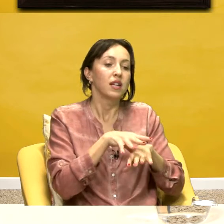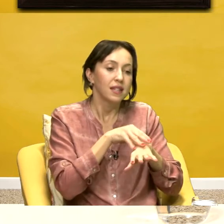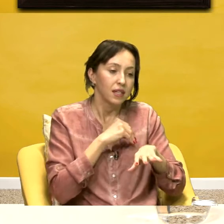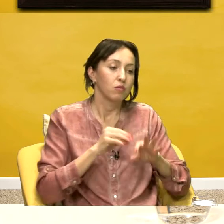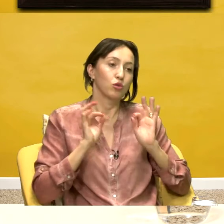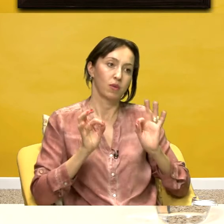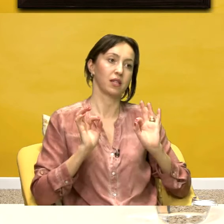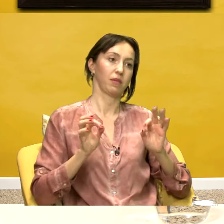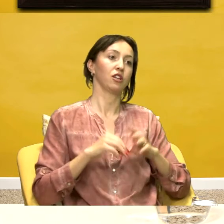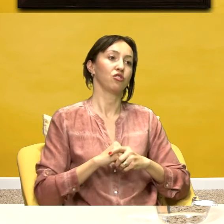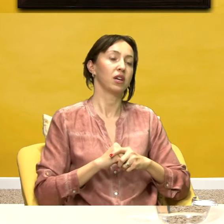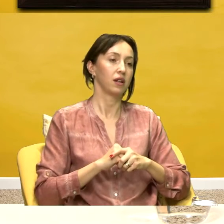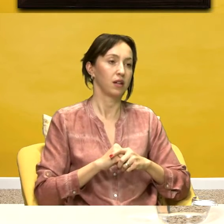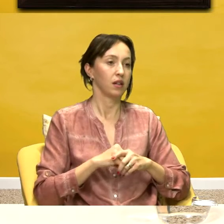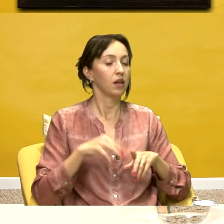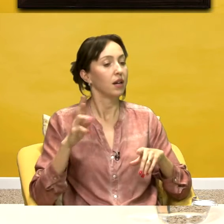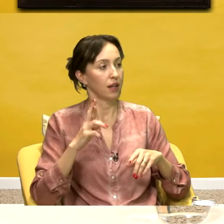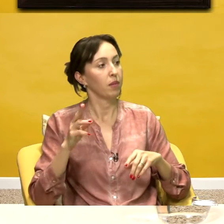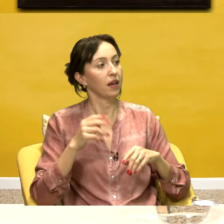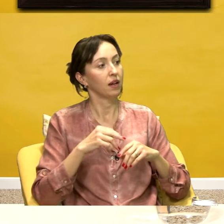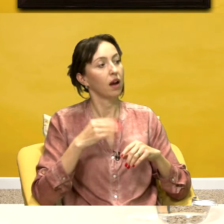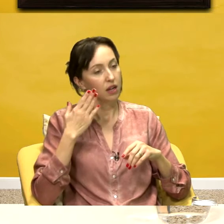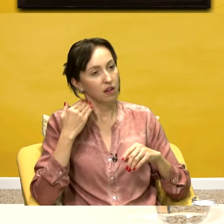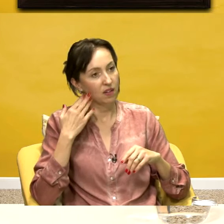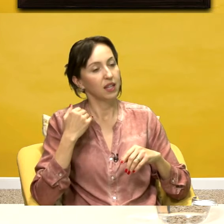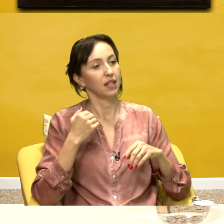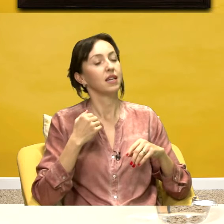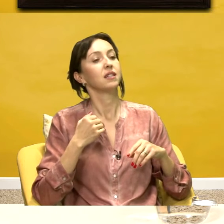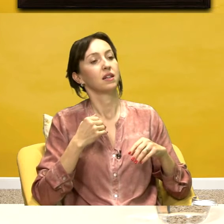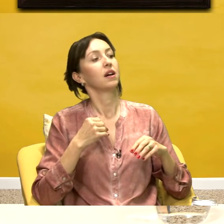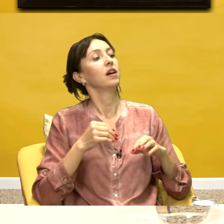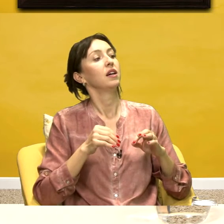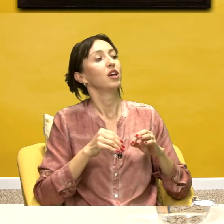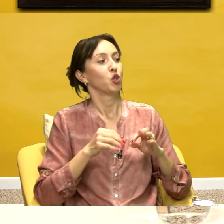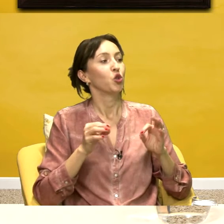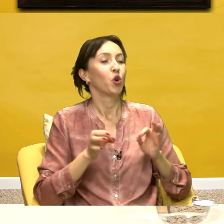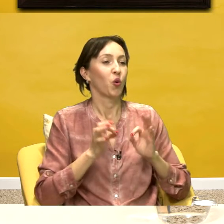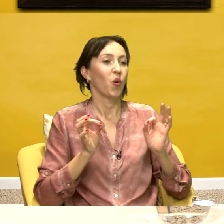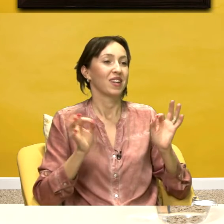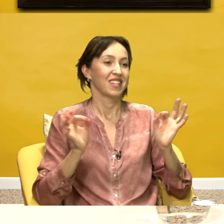Rebecca este o fetiță norocoasă pentru că are pe bunici aproape.